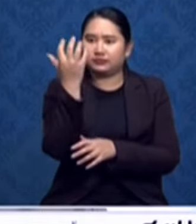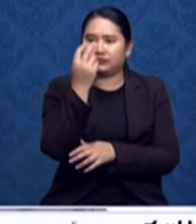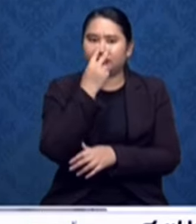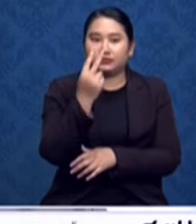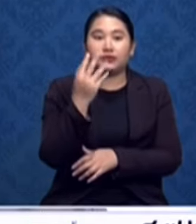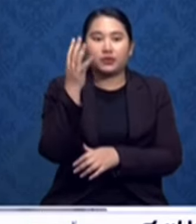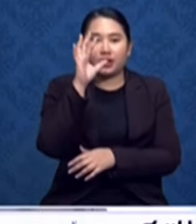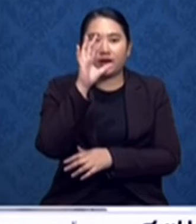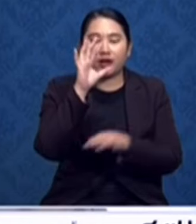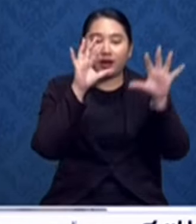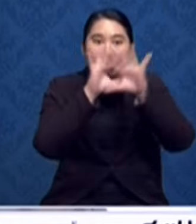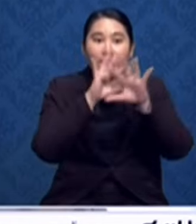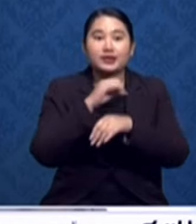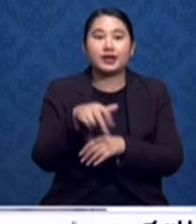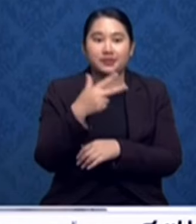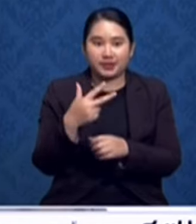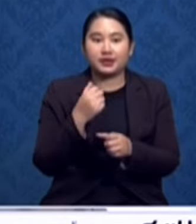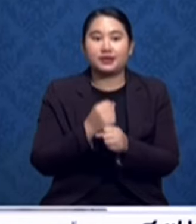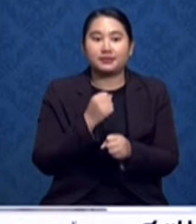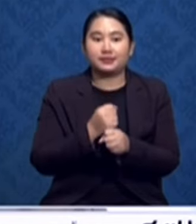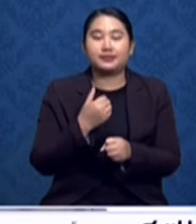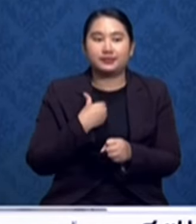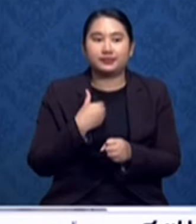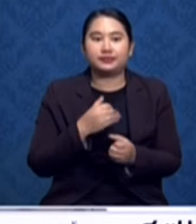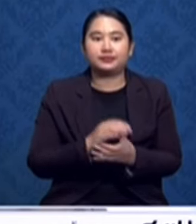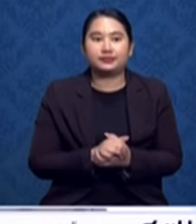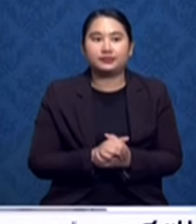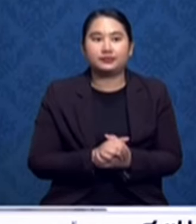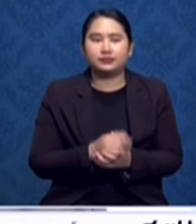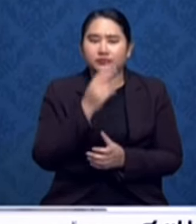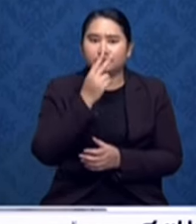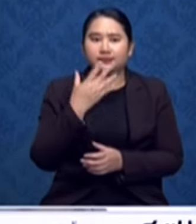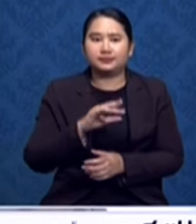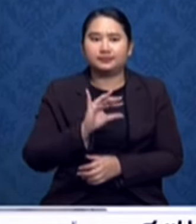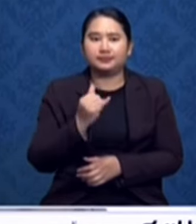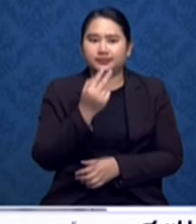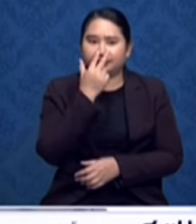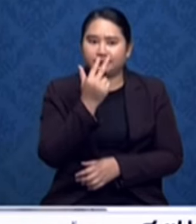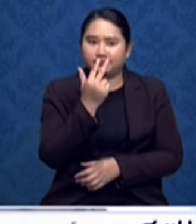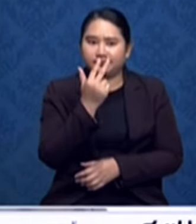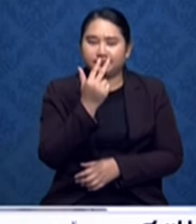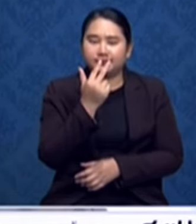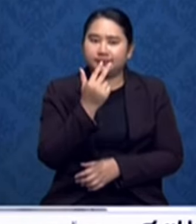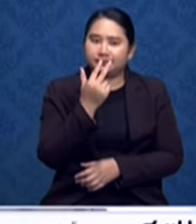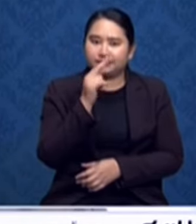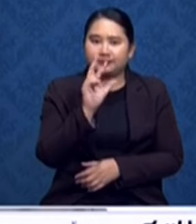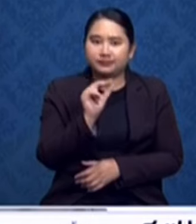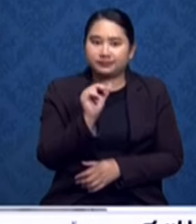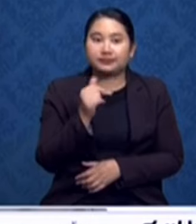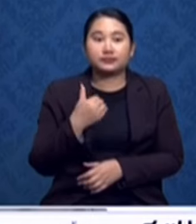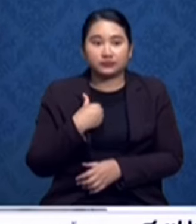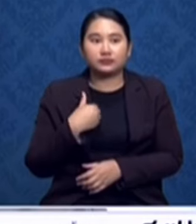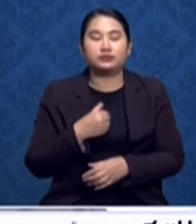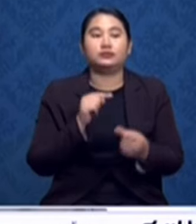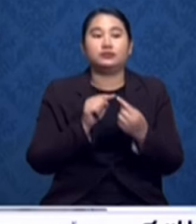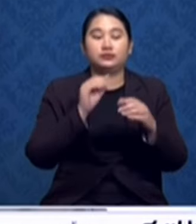กับสิ่งที่ไทย PBS ทำอยู่นะครับแล้วก็จริงๆแล้วก็ไม่แน่ใจในความโปร่งใสของโครงการนั้นๆด้วยนะครับว่าอย่างโคร